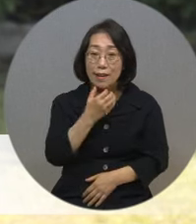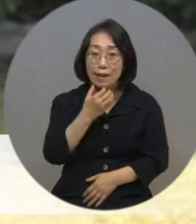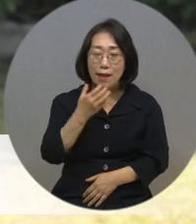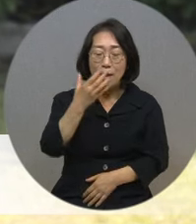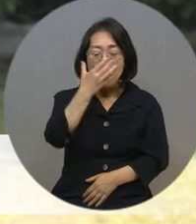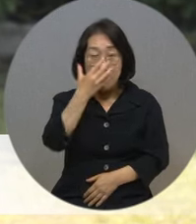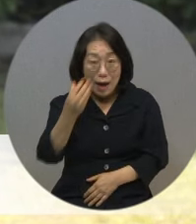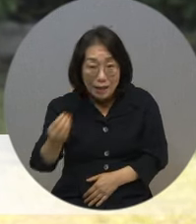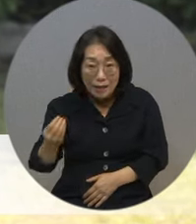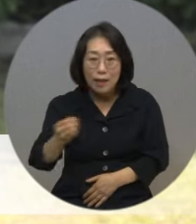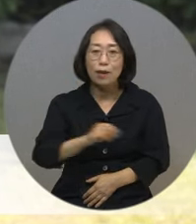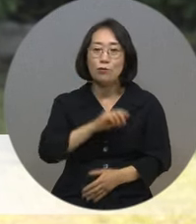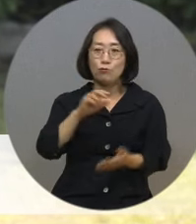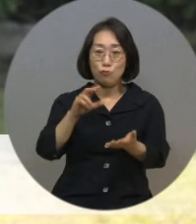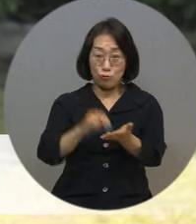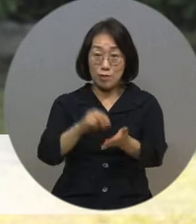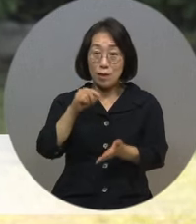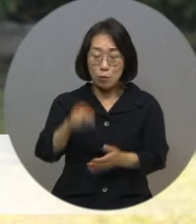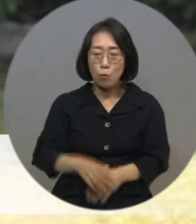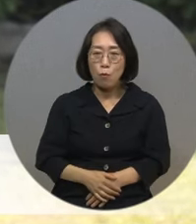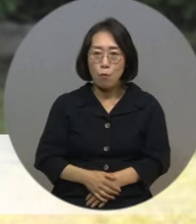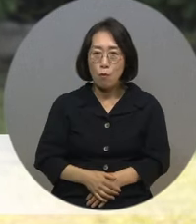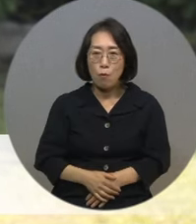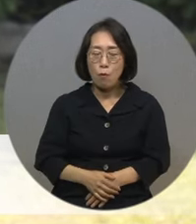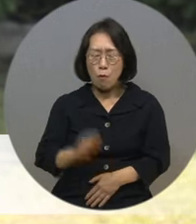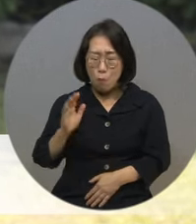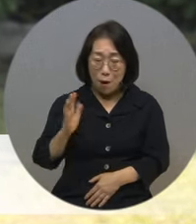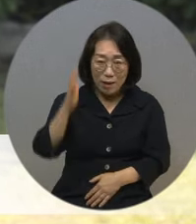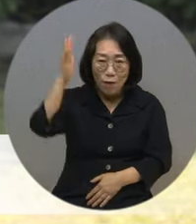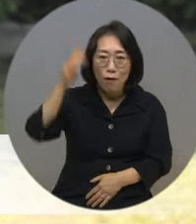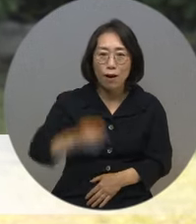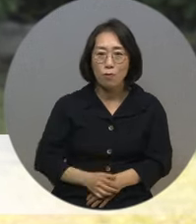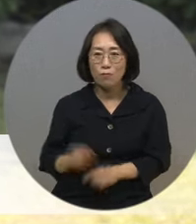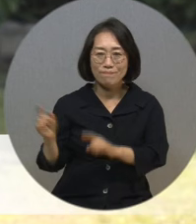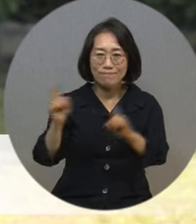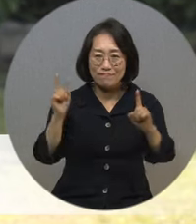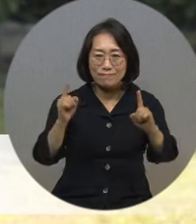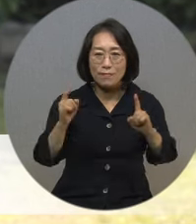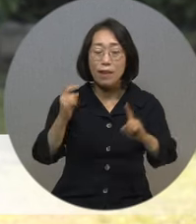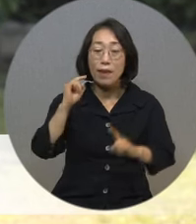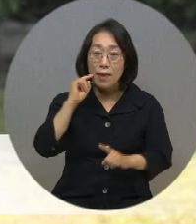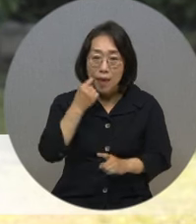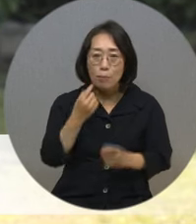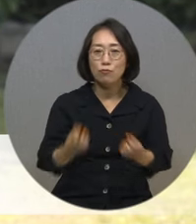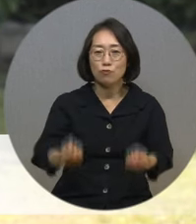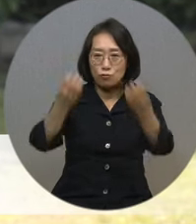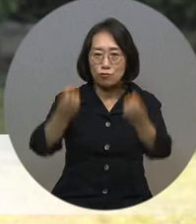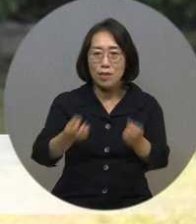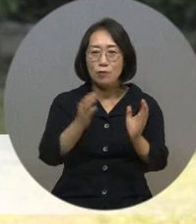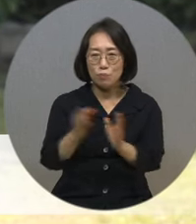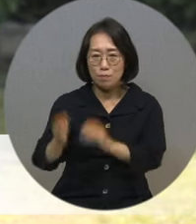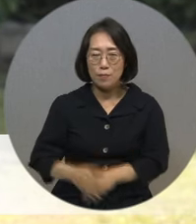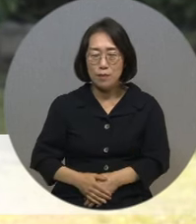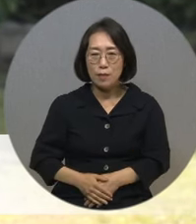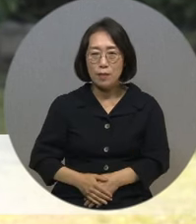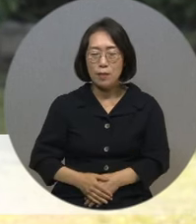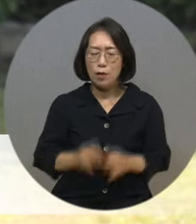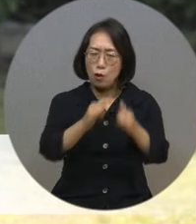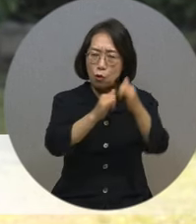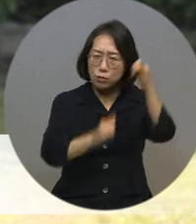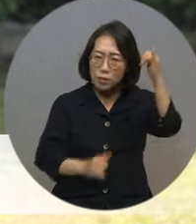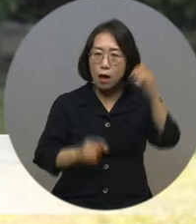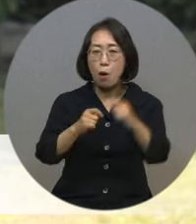주제로 화려하고 생동감 넘치는 축제를 준비했습니다. 대한민국 최고의 역사를